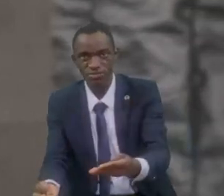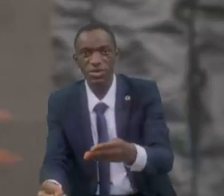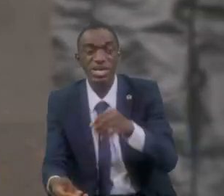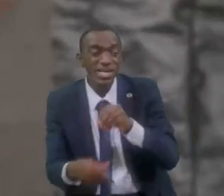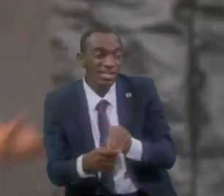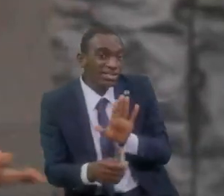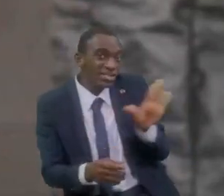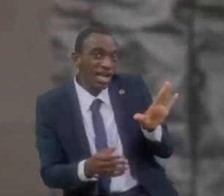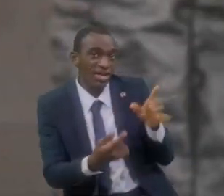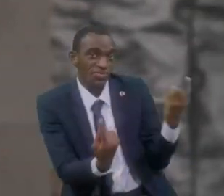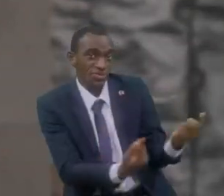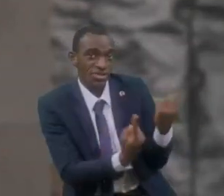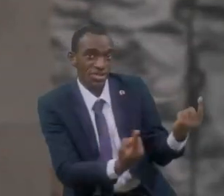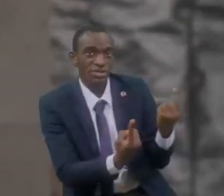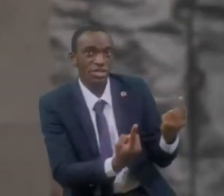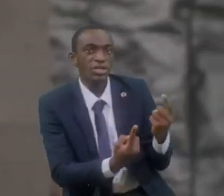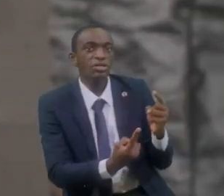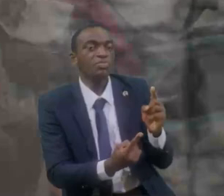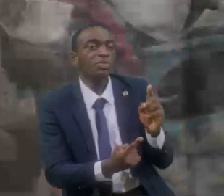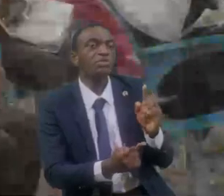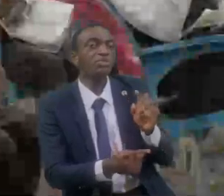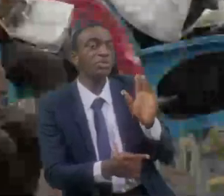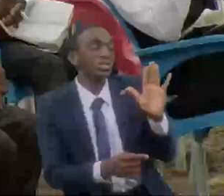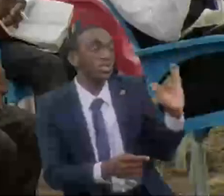dans leur péché mignon,